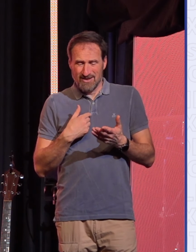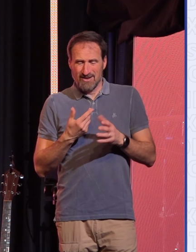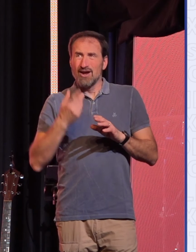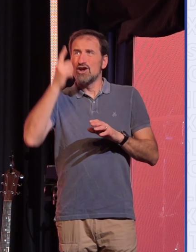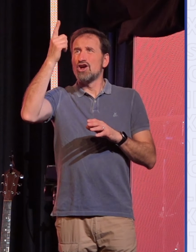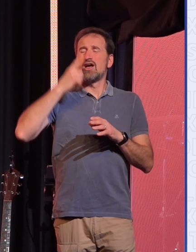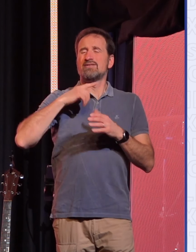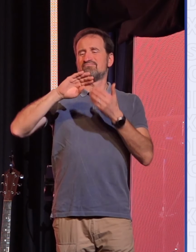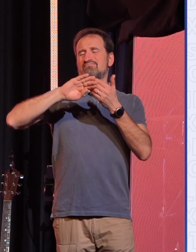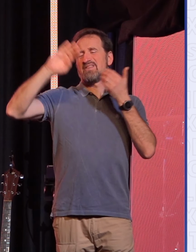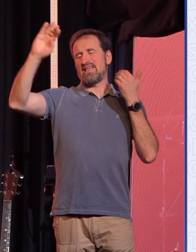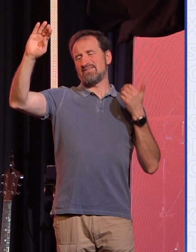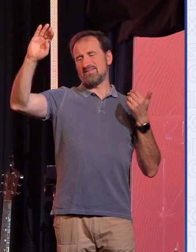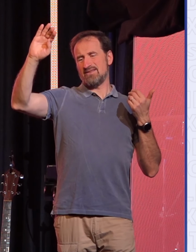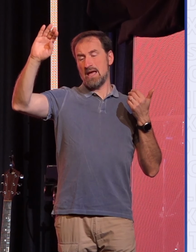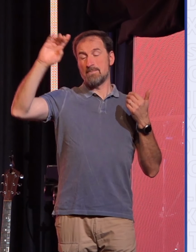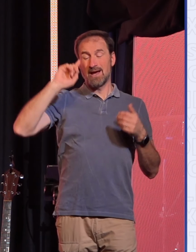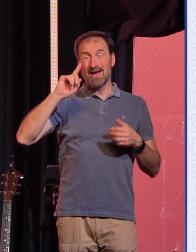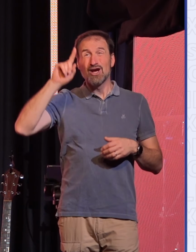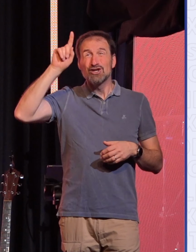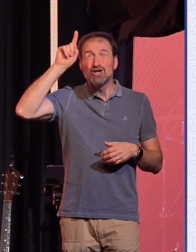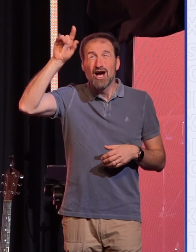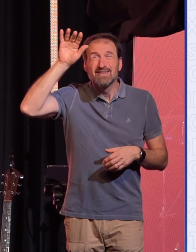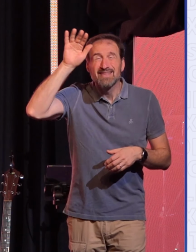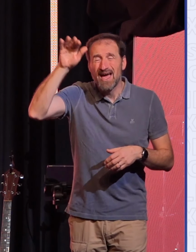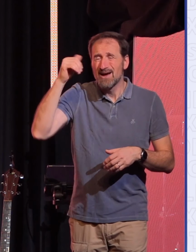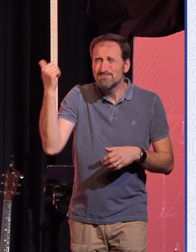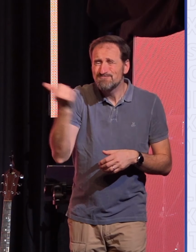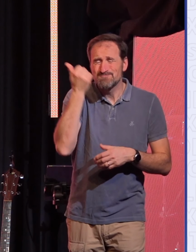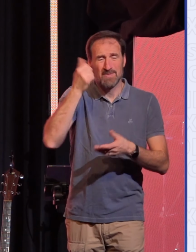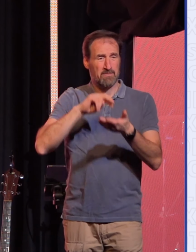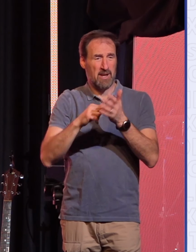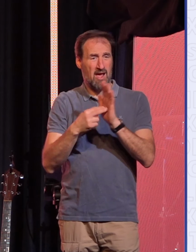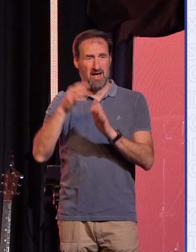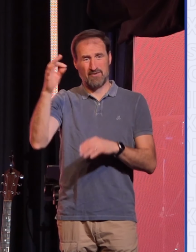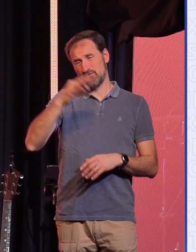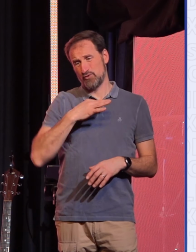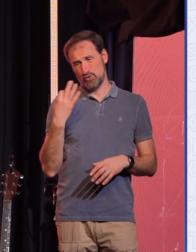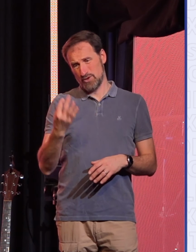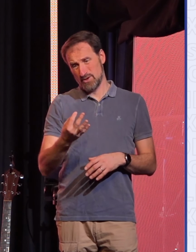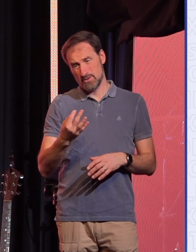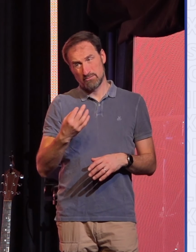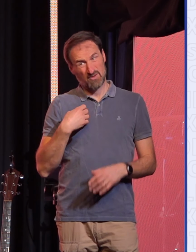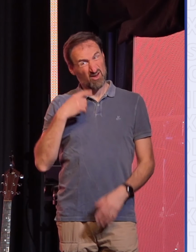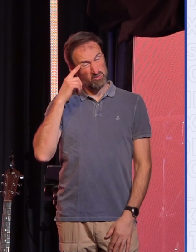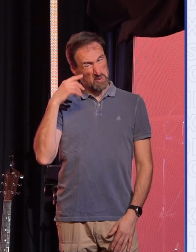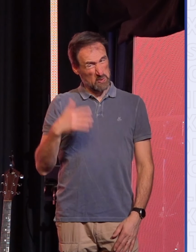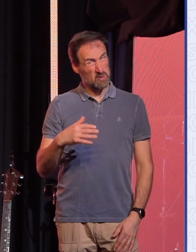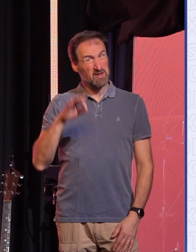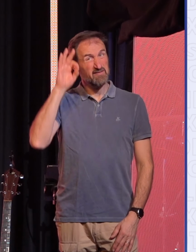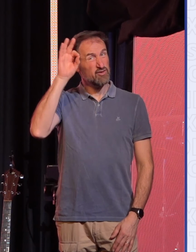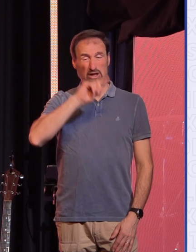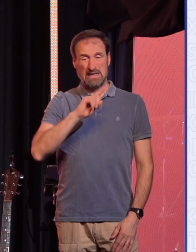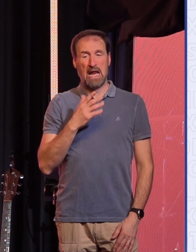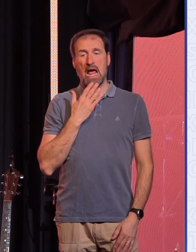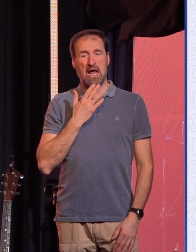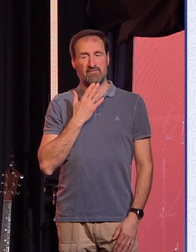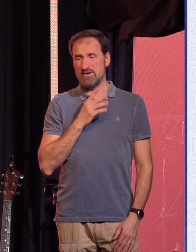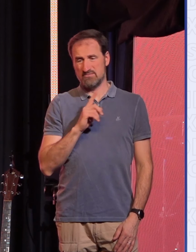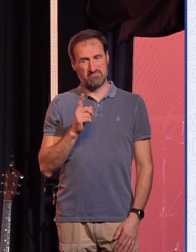Masterplan. Ich glaube, das war einer der schwersten Pläne, die es nur irgendwie gibt. Und das war, dass er seinen Sohn, Jesus Christus,